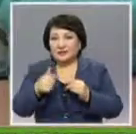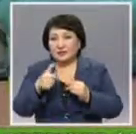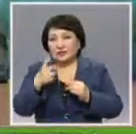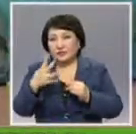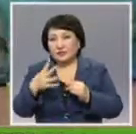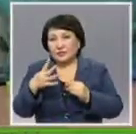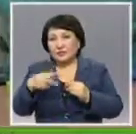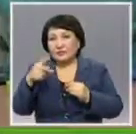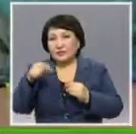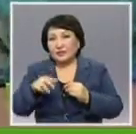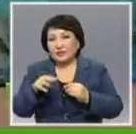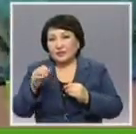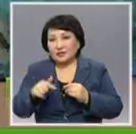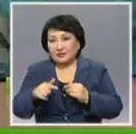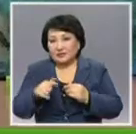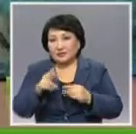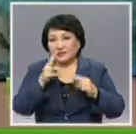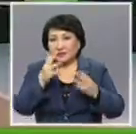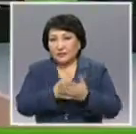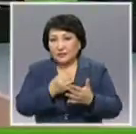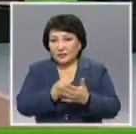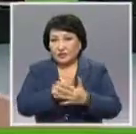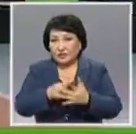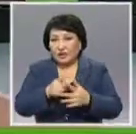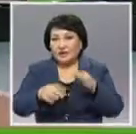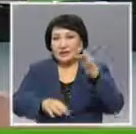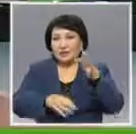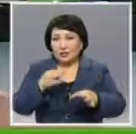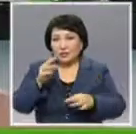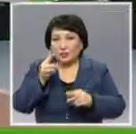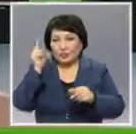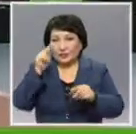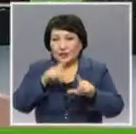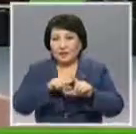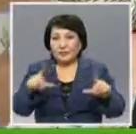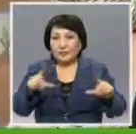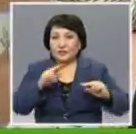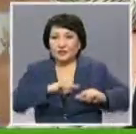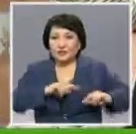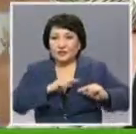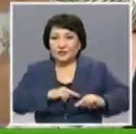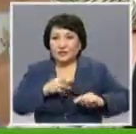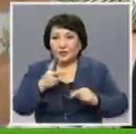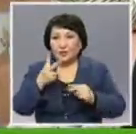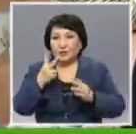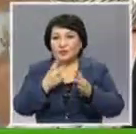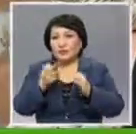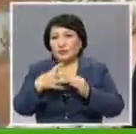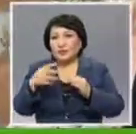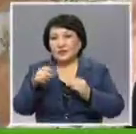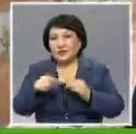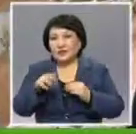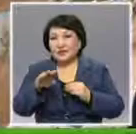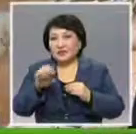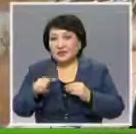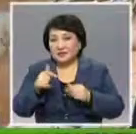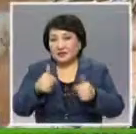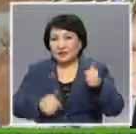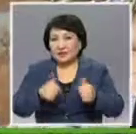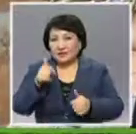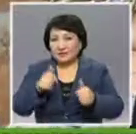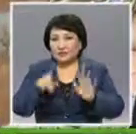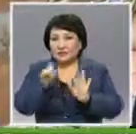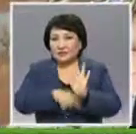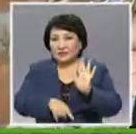Ал тәулік бойы жұмыс істейтін мемлекеттік балабақшаның төлемақысы 35 мың теңге, салыстырмалы түрде арзан. Мынаны мына жерге